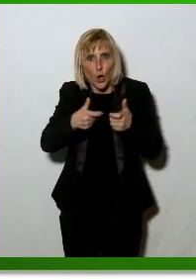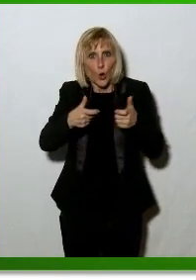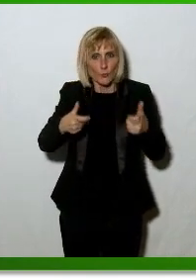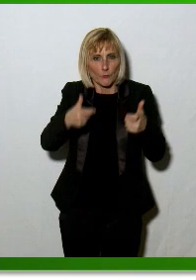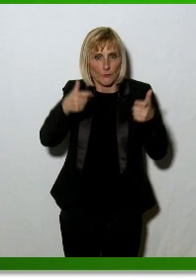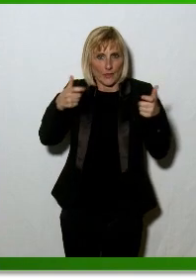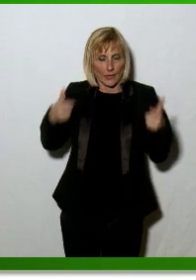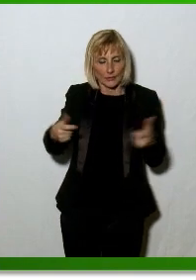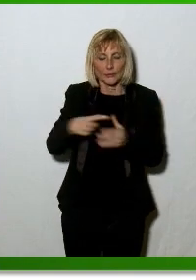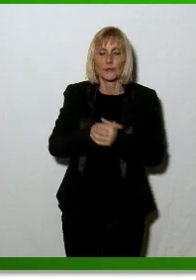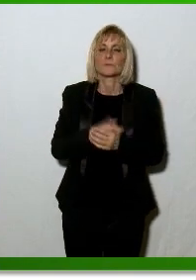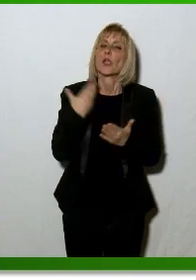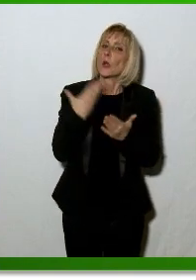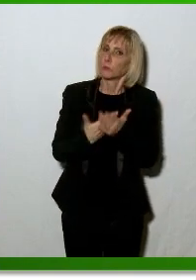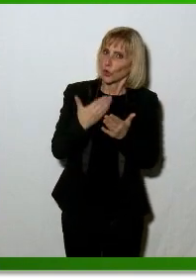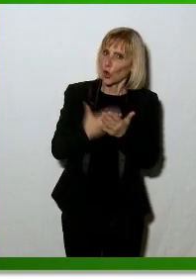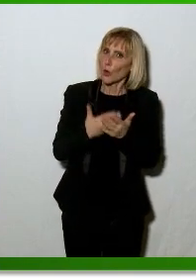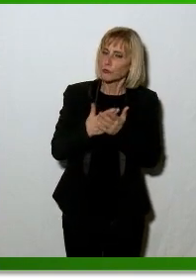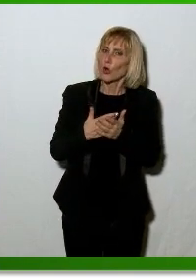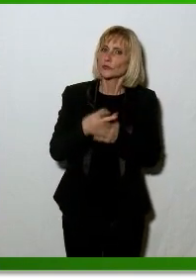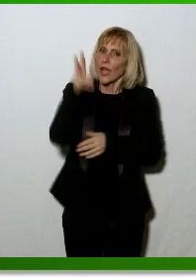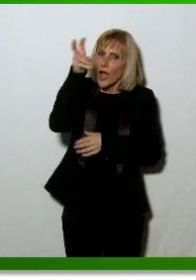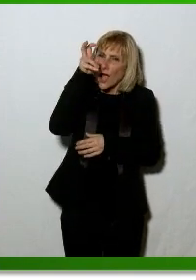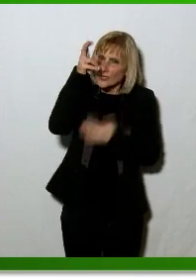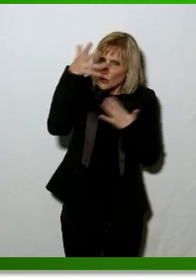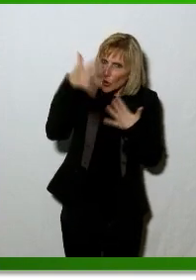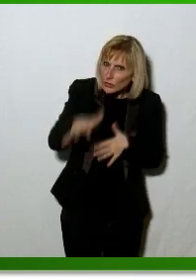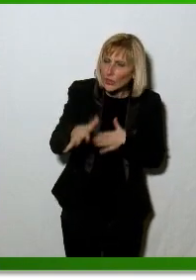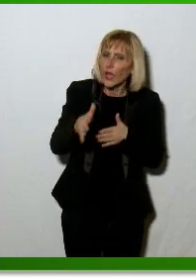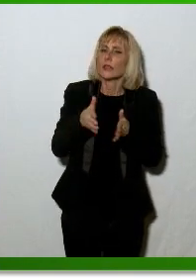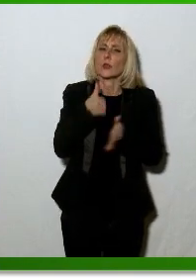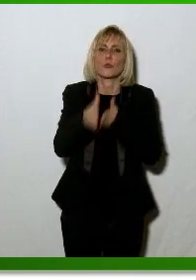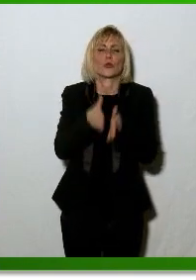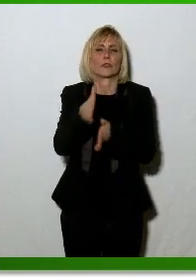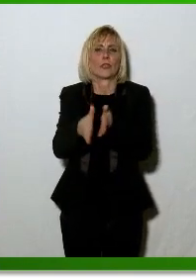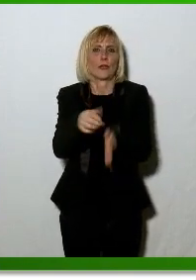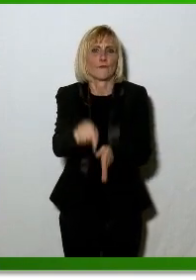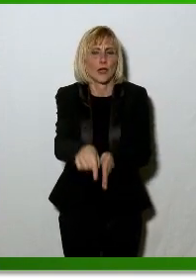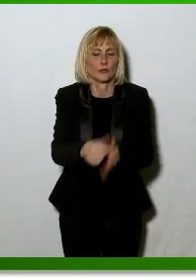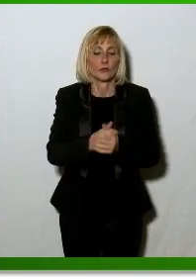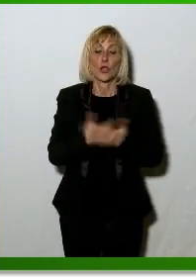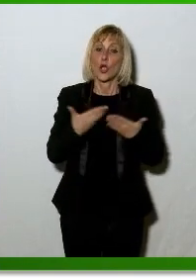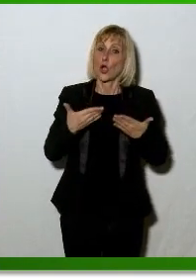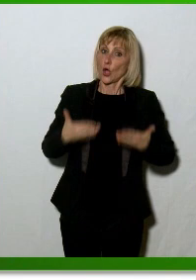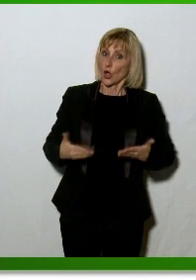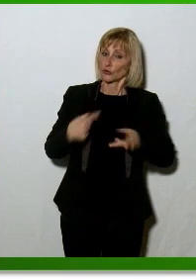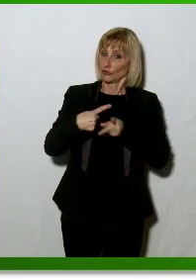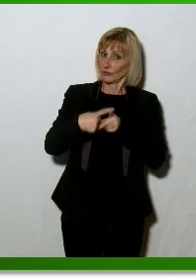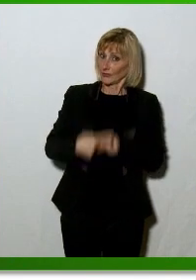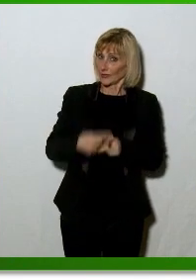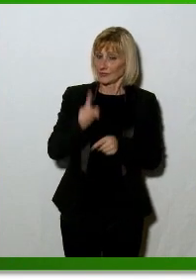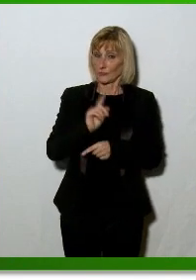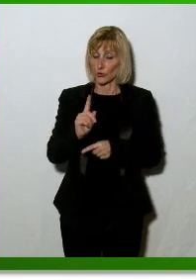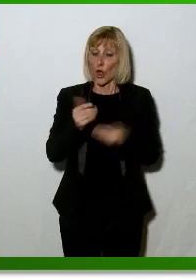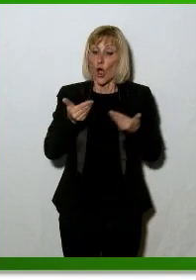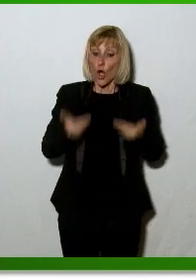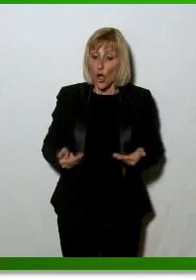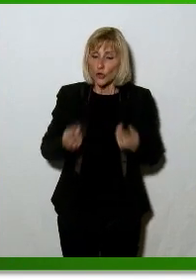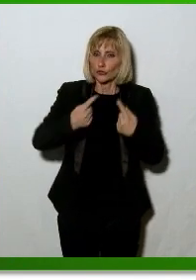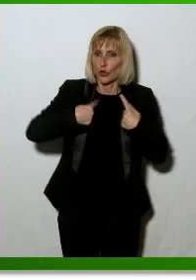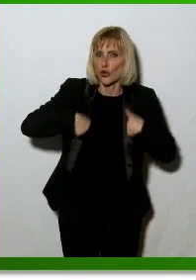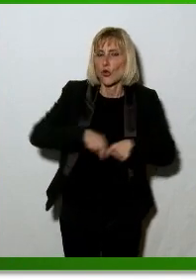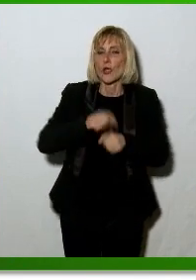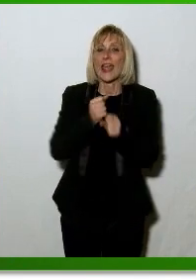casi sono state ascoltate e portate avanti Oggi non siamo testimonianza oggi noi siamo